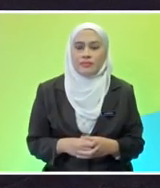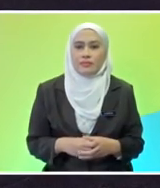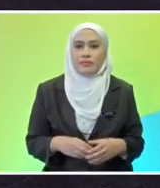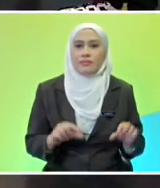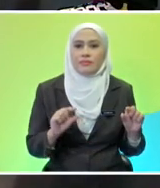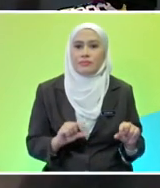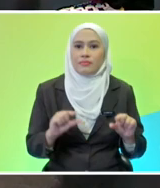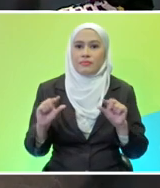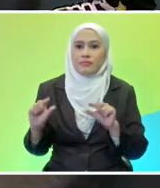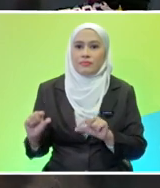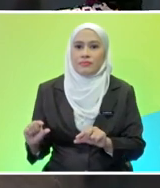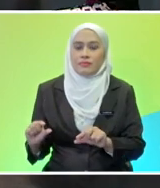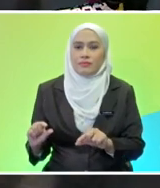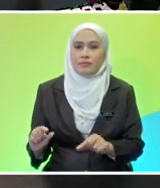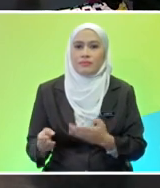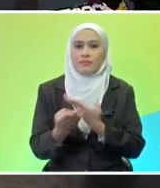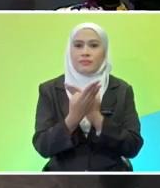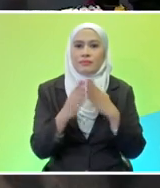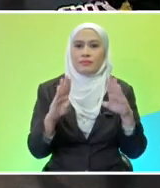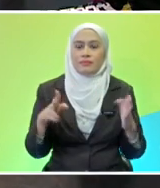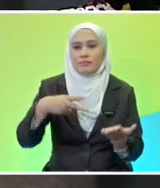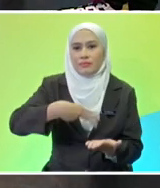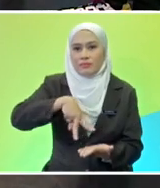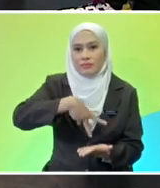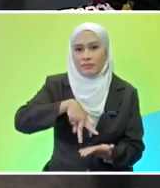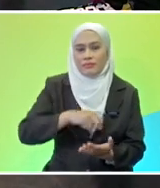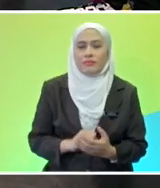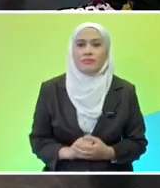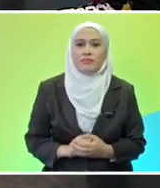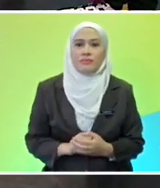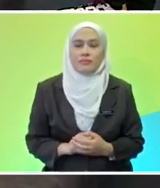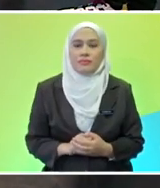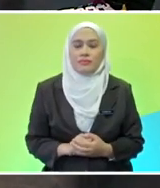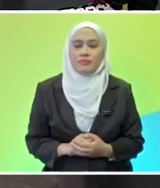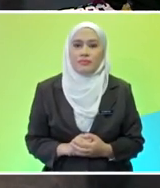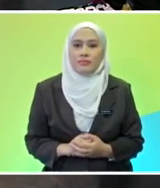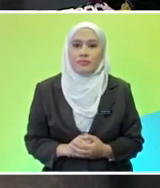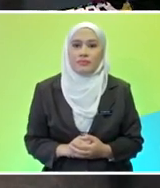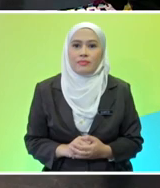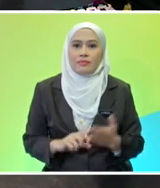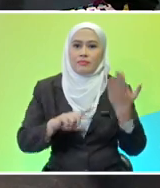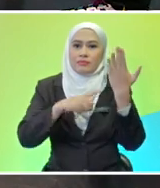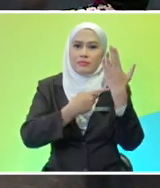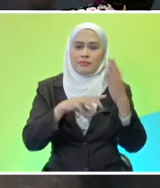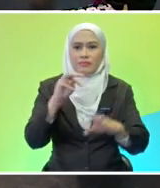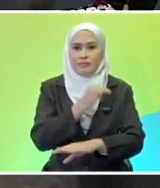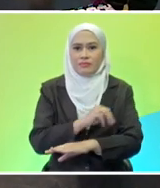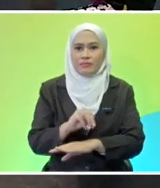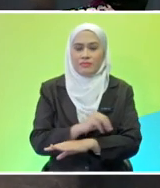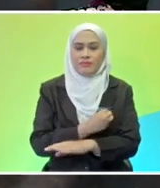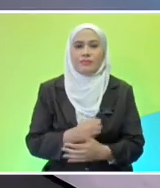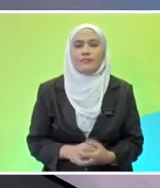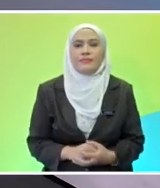bukan berjalan, kita perlu menari ya. Okey. Baik. Jadi tunggu apa lagi? Kita mulakan muzik.